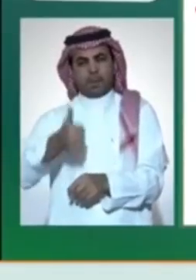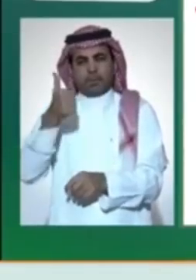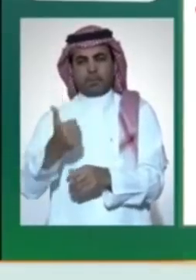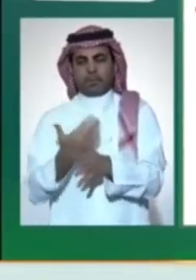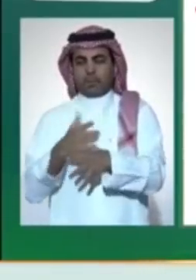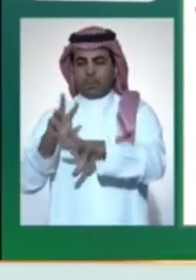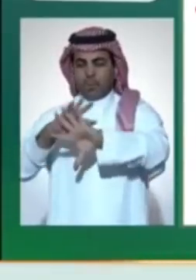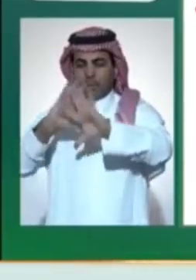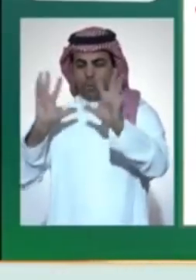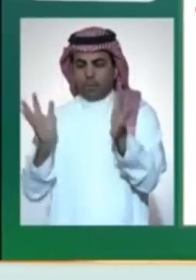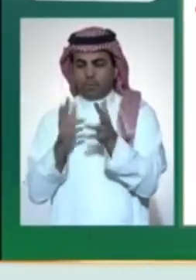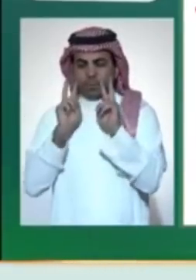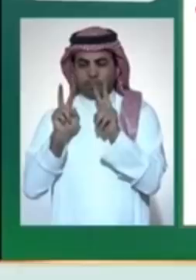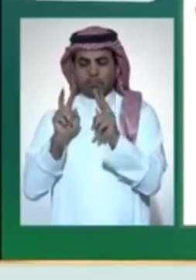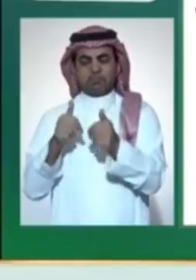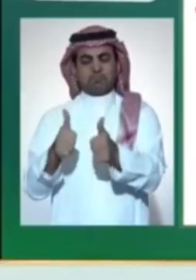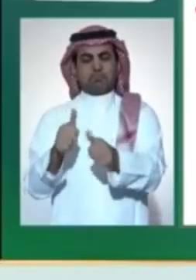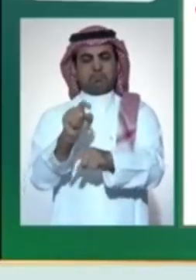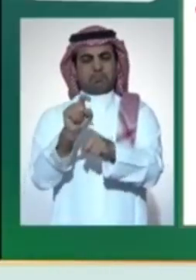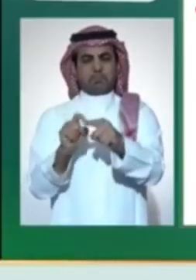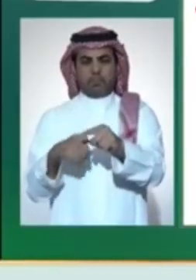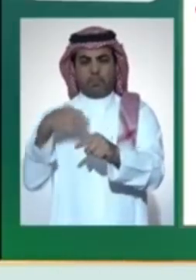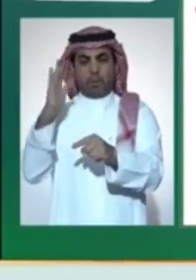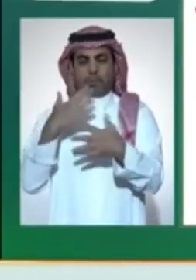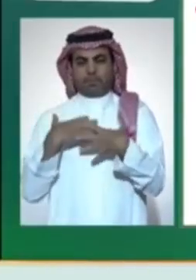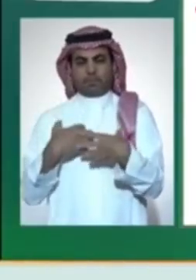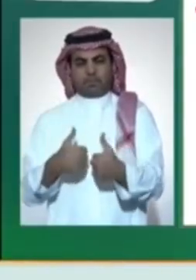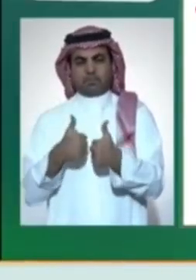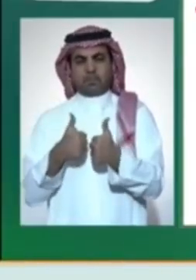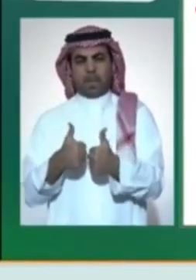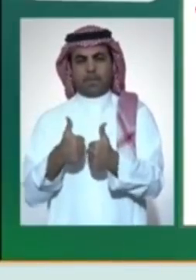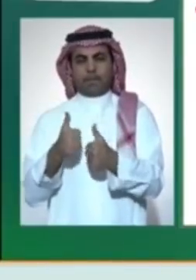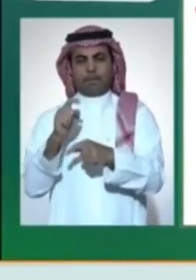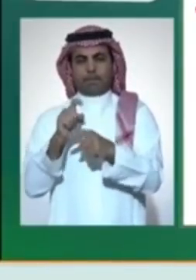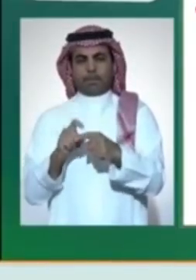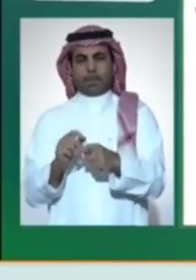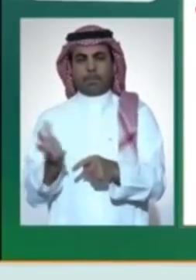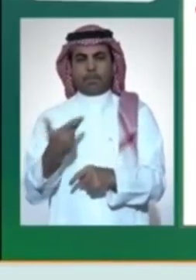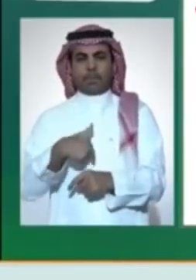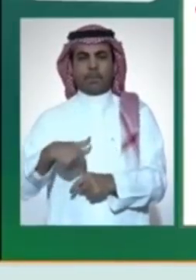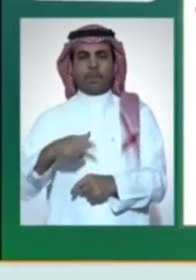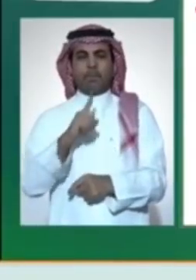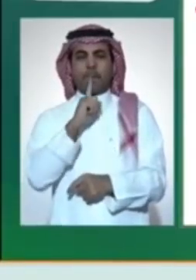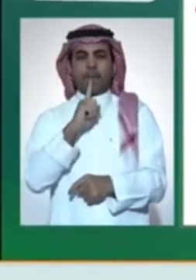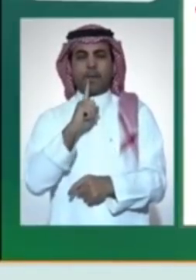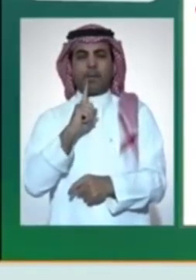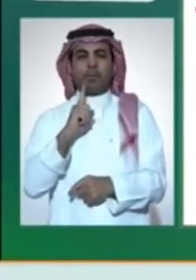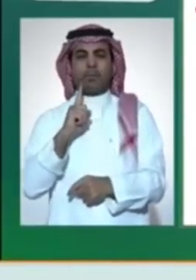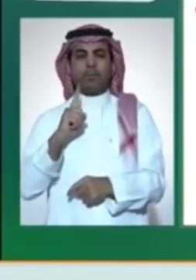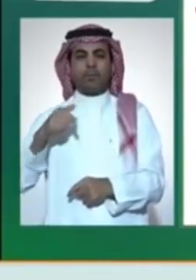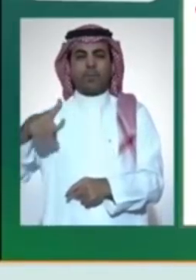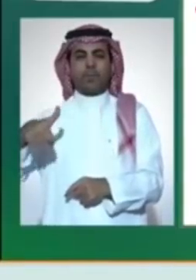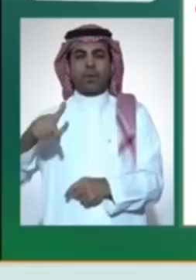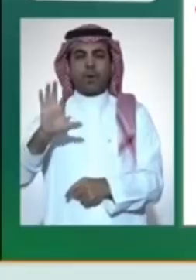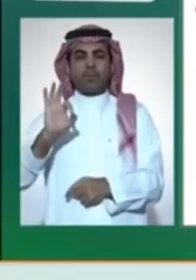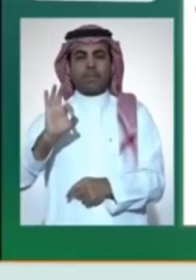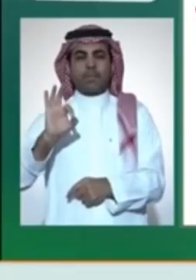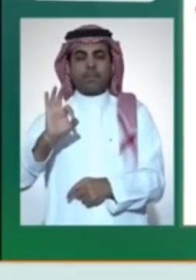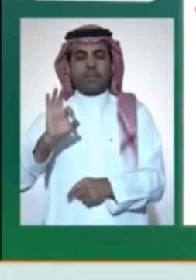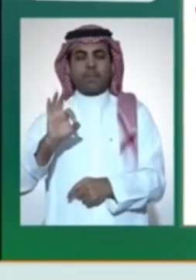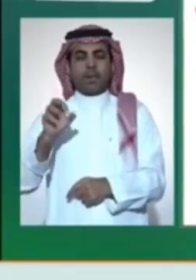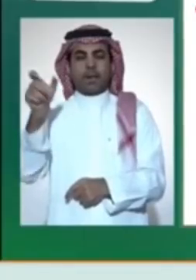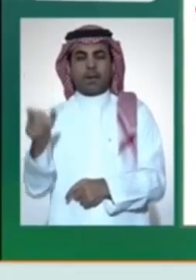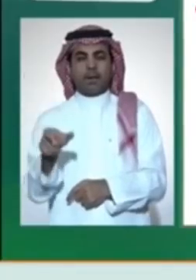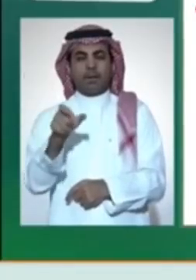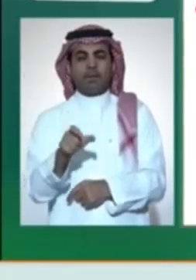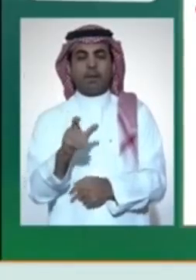أوضاعهم الصحية مستقرة ومطمئنة، وباستثناء 156 حالة هي حالات حرجة تتلقى